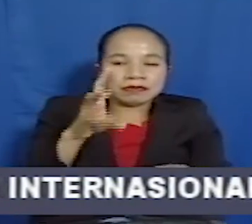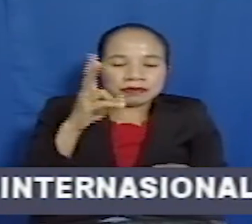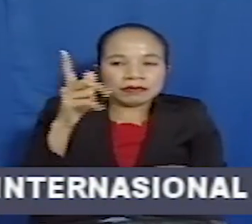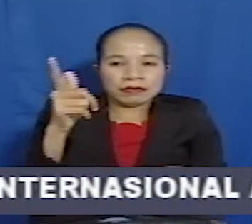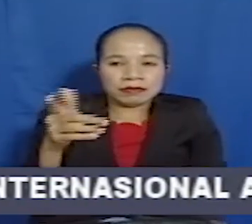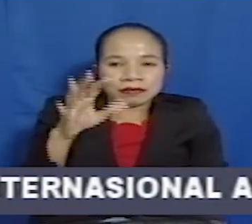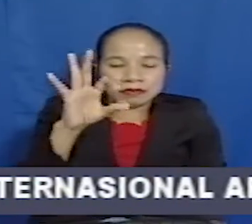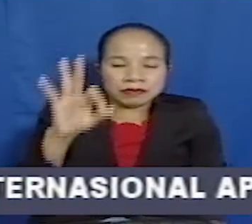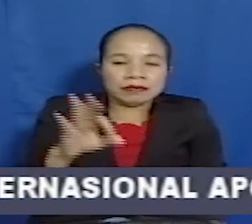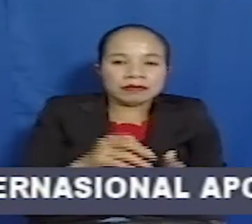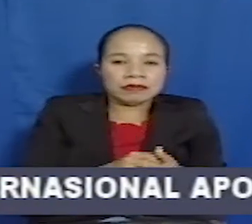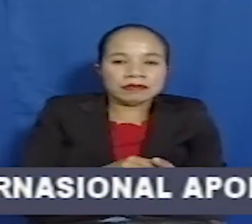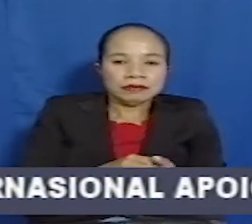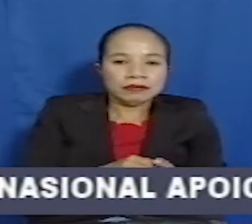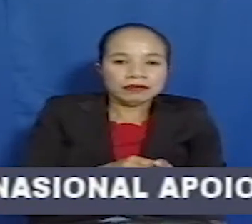729 pessoas maka